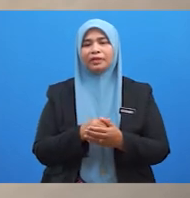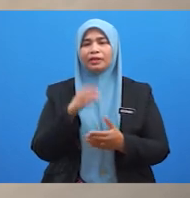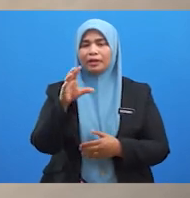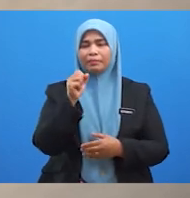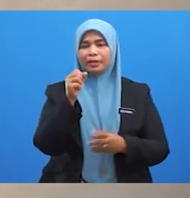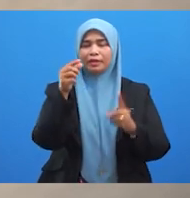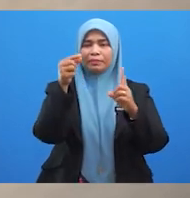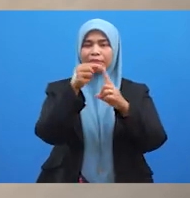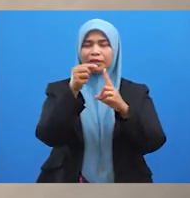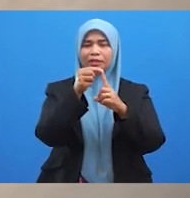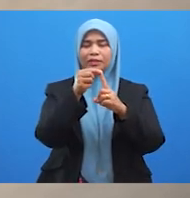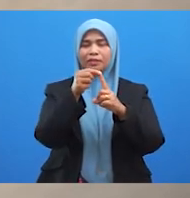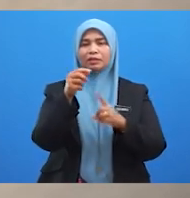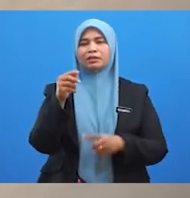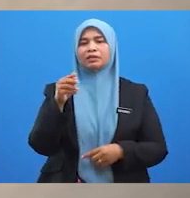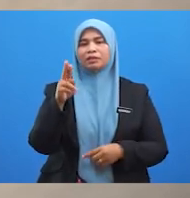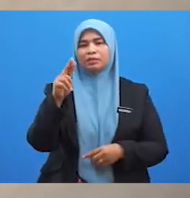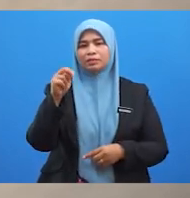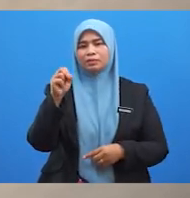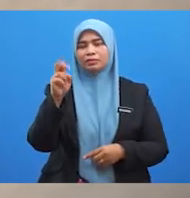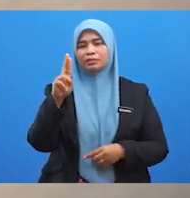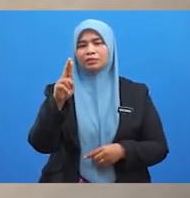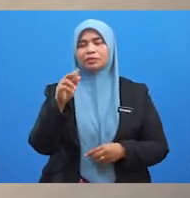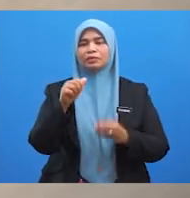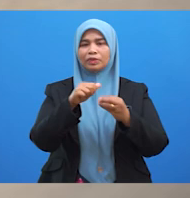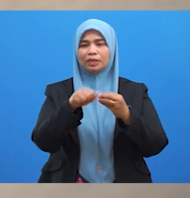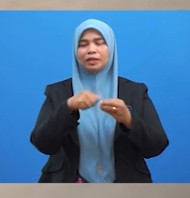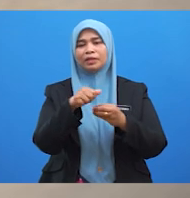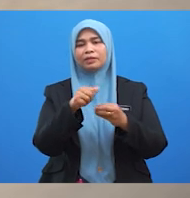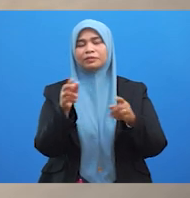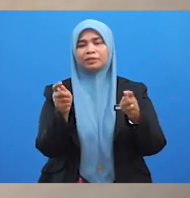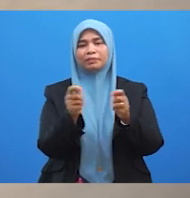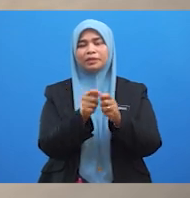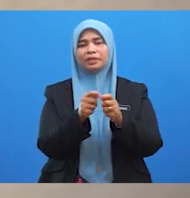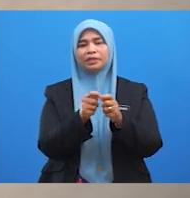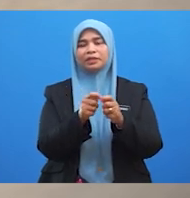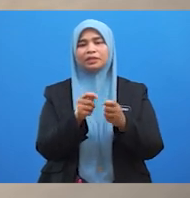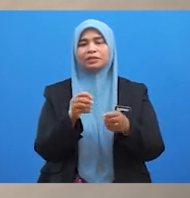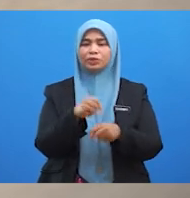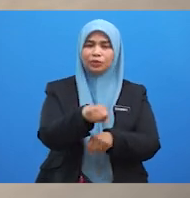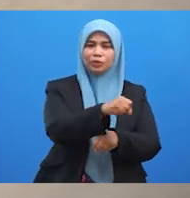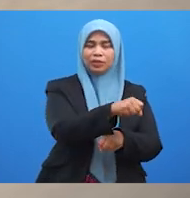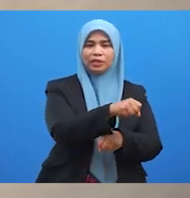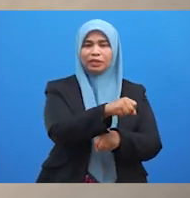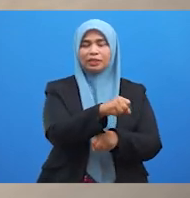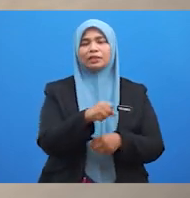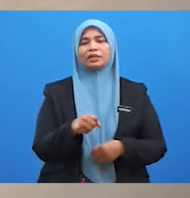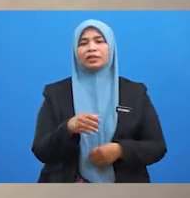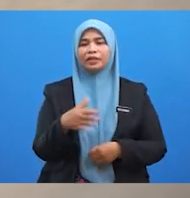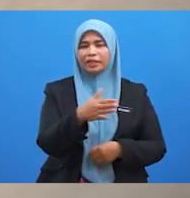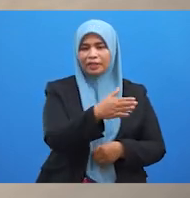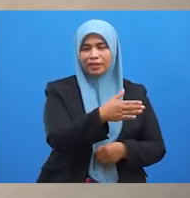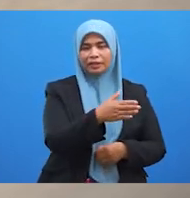Ambil perkataan berunsurkan alam seperti sungai, mengail,